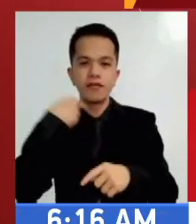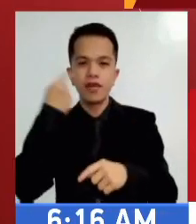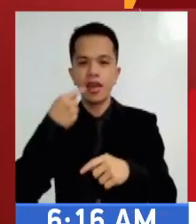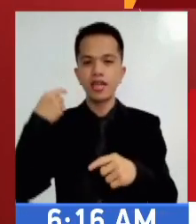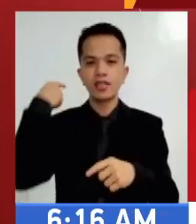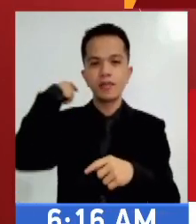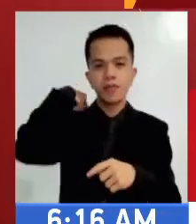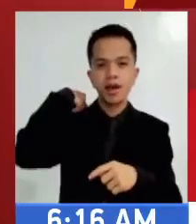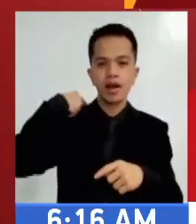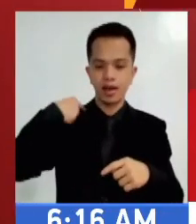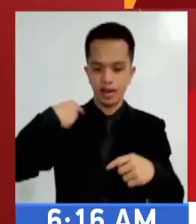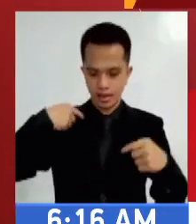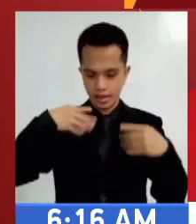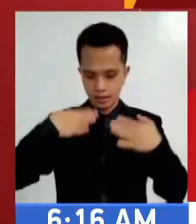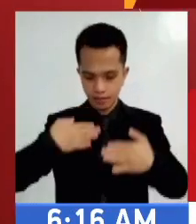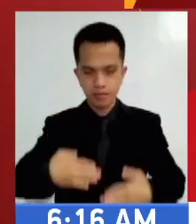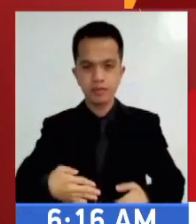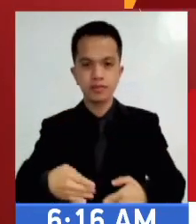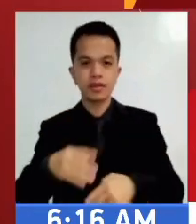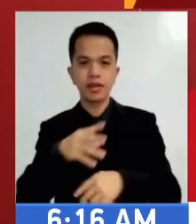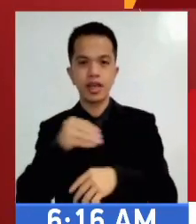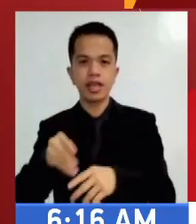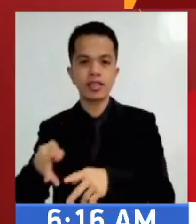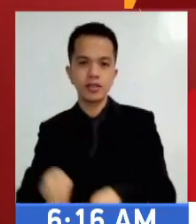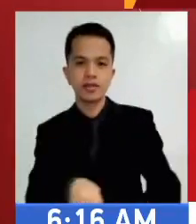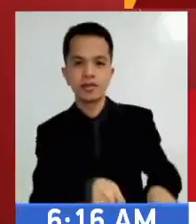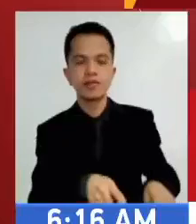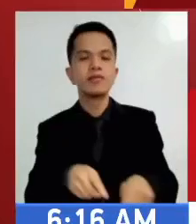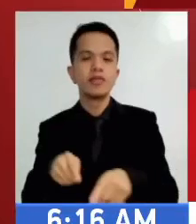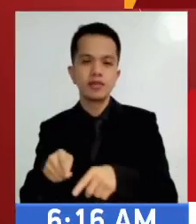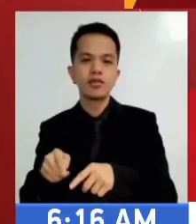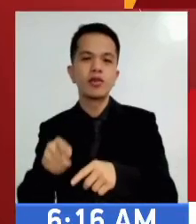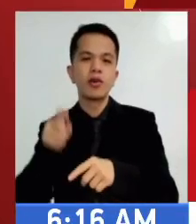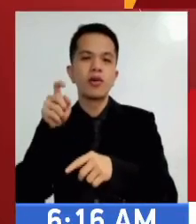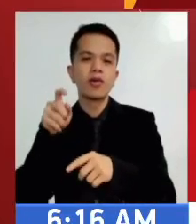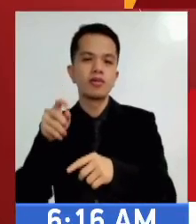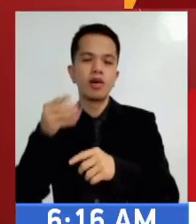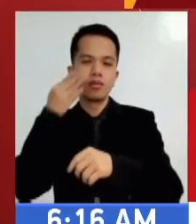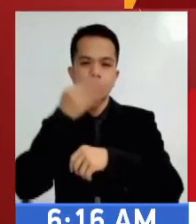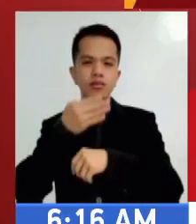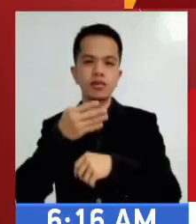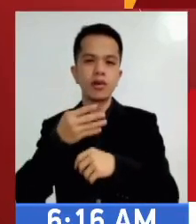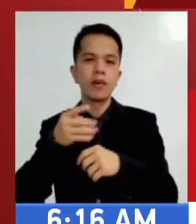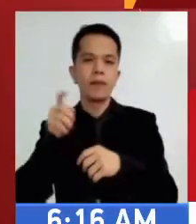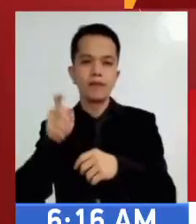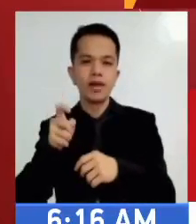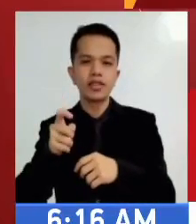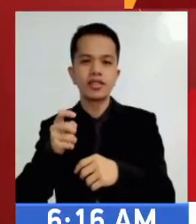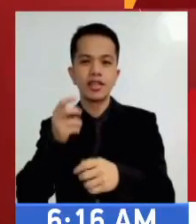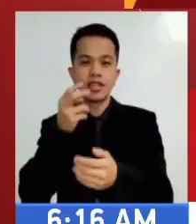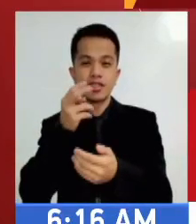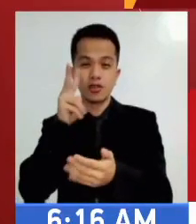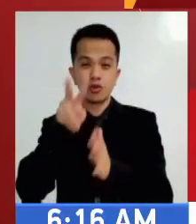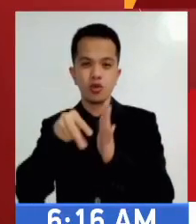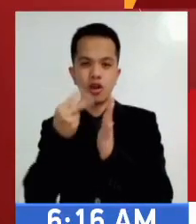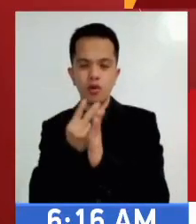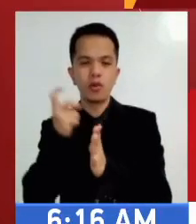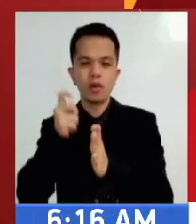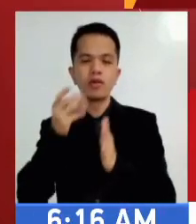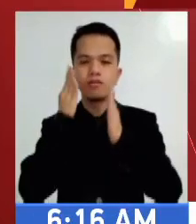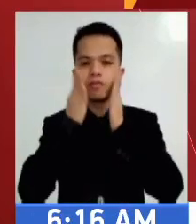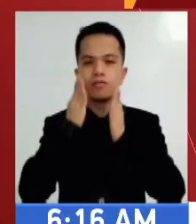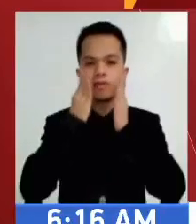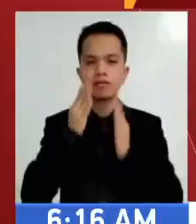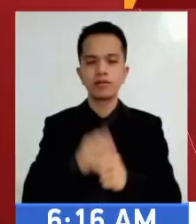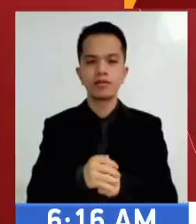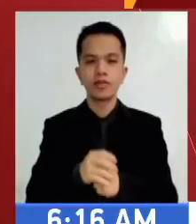1-shot glass, no? Ganun kadami. And you should reapply every 2 hours. Ito ang unang balita. Mark